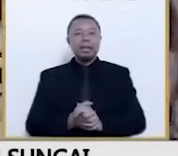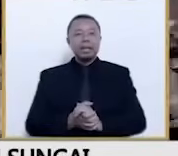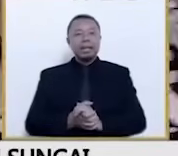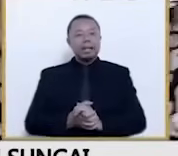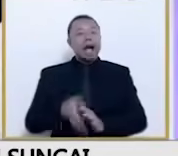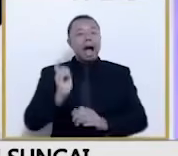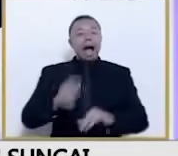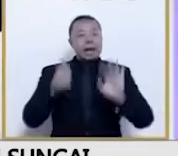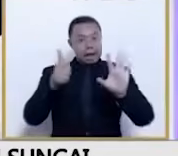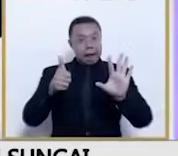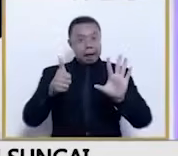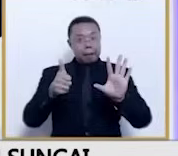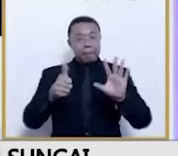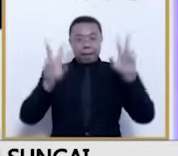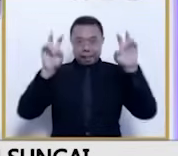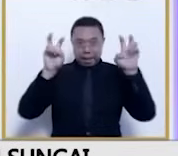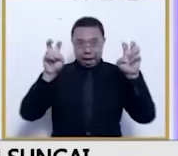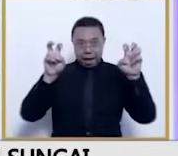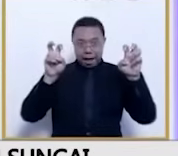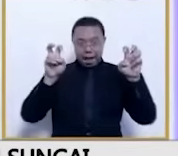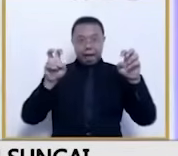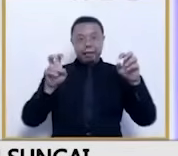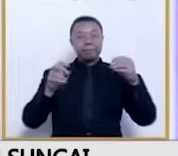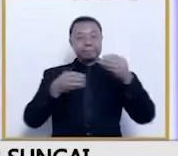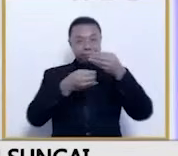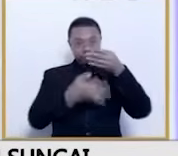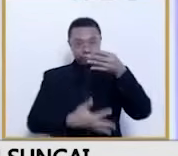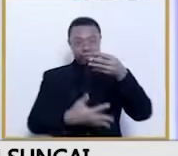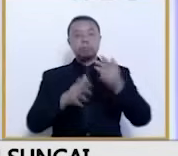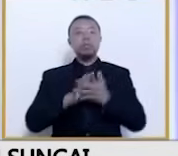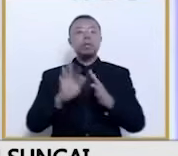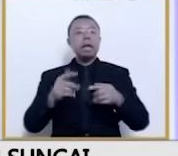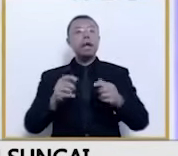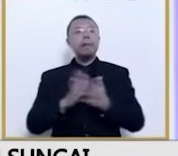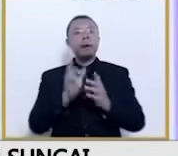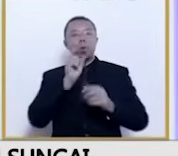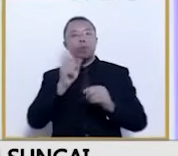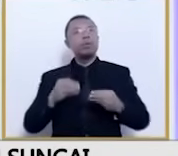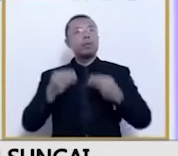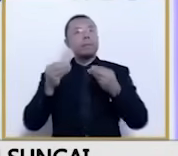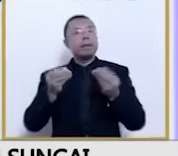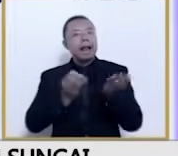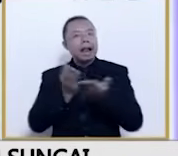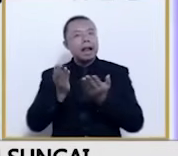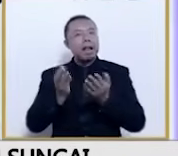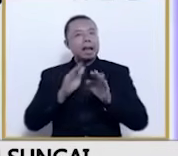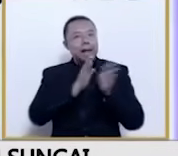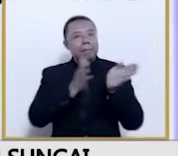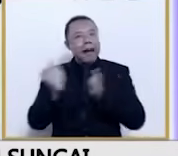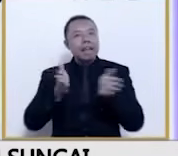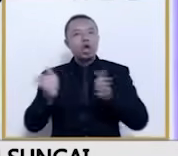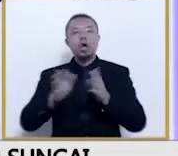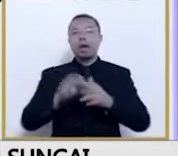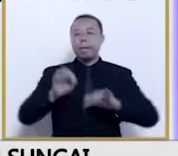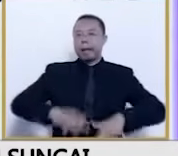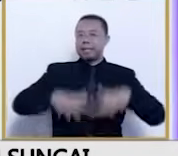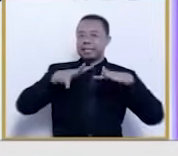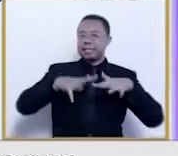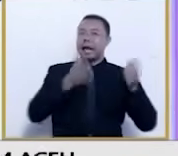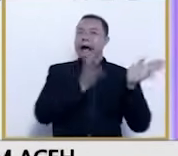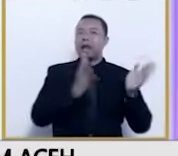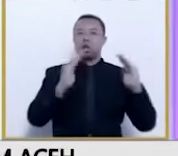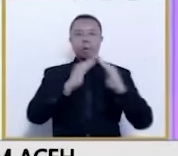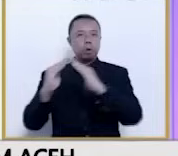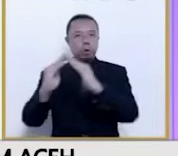Betul, ada 6 subtema Bapak Ibu hadirin dan pemirsa, yakni penanganan banjir, penataan permukiman,